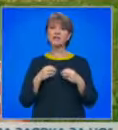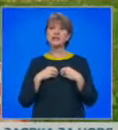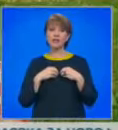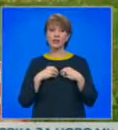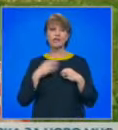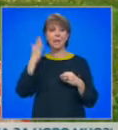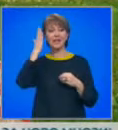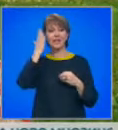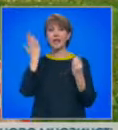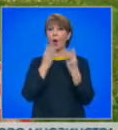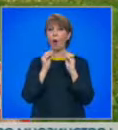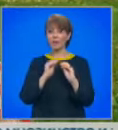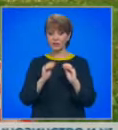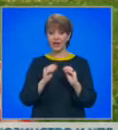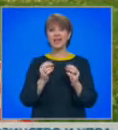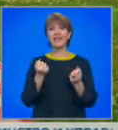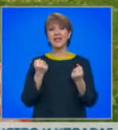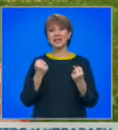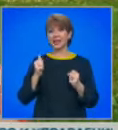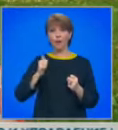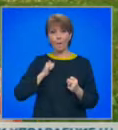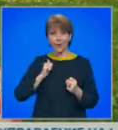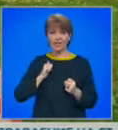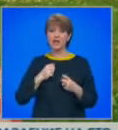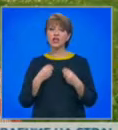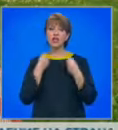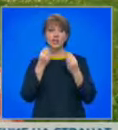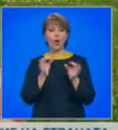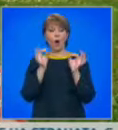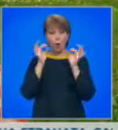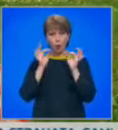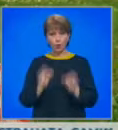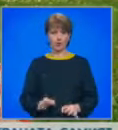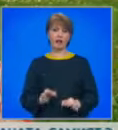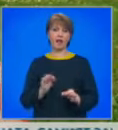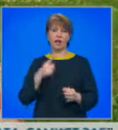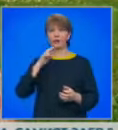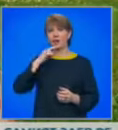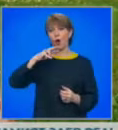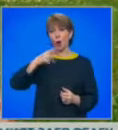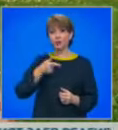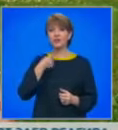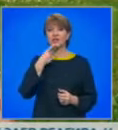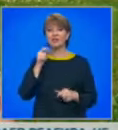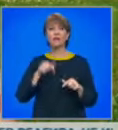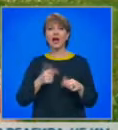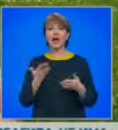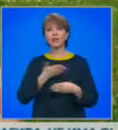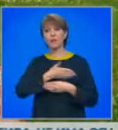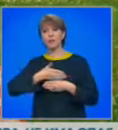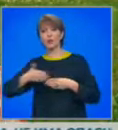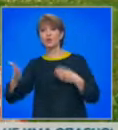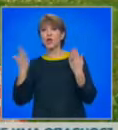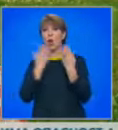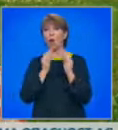министъра на образованието, и министъра на здравеопазването ще дадат окончателен и категоричен отговор за това как ще продължи